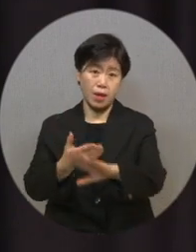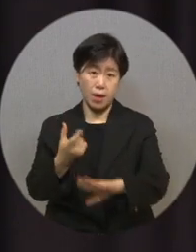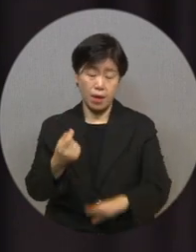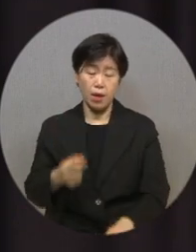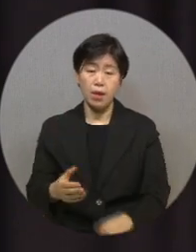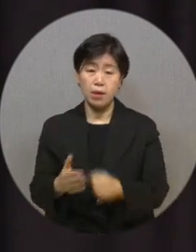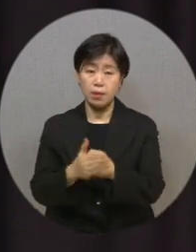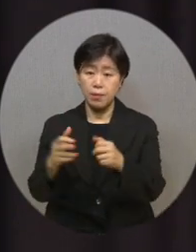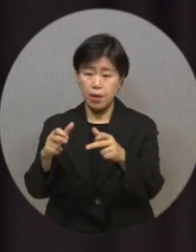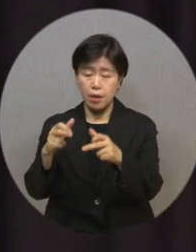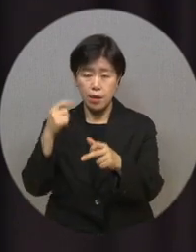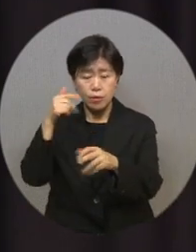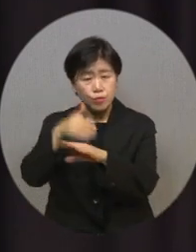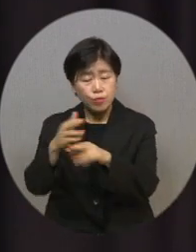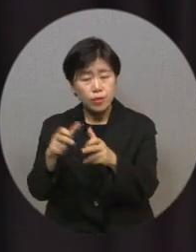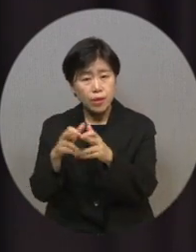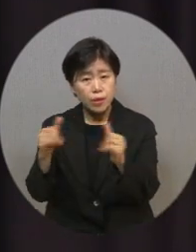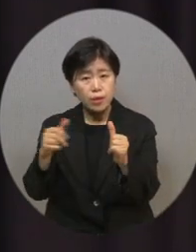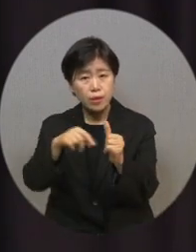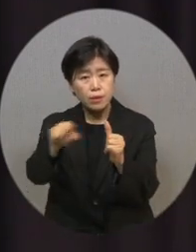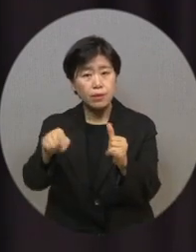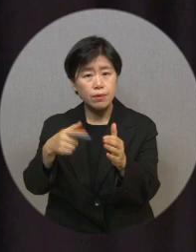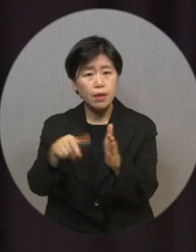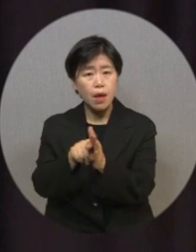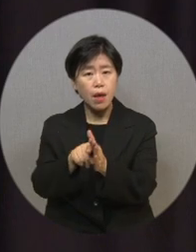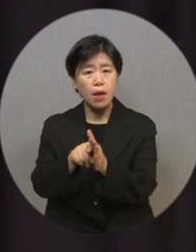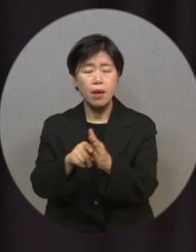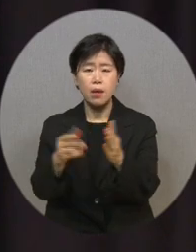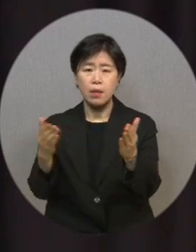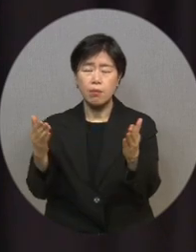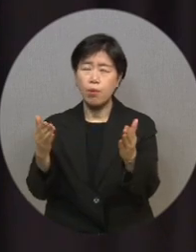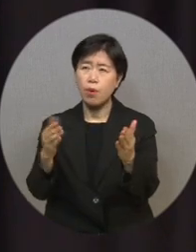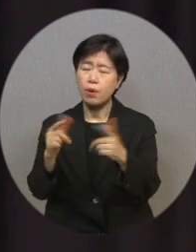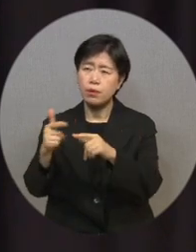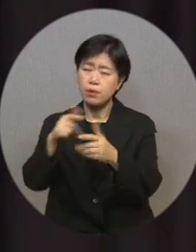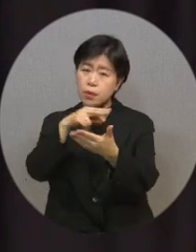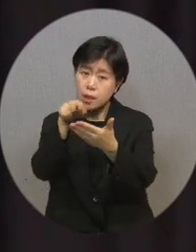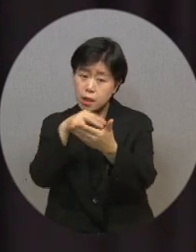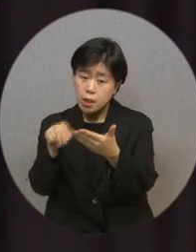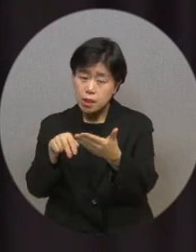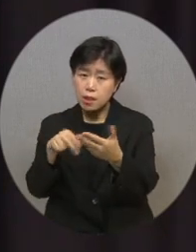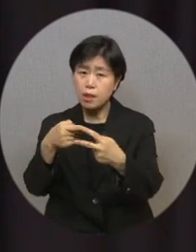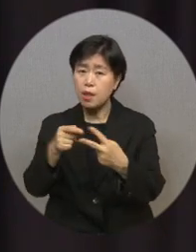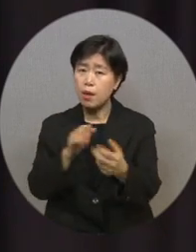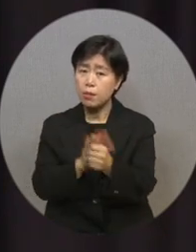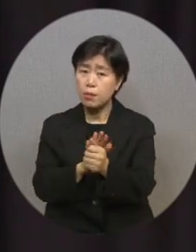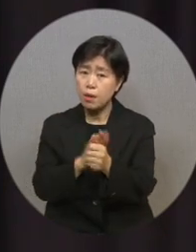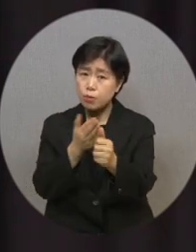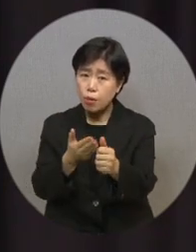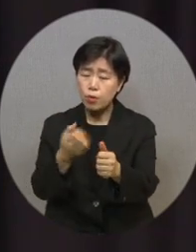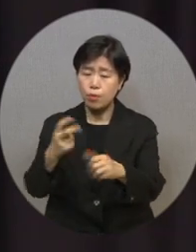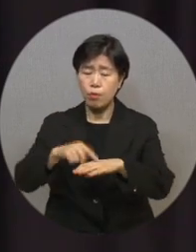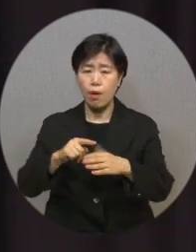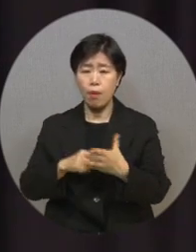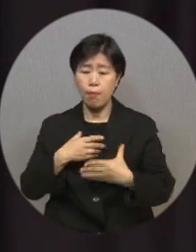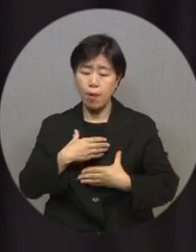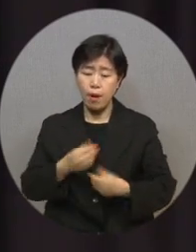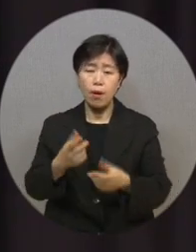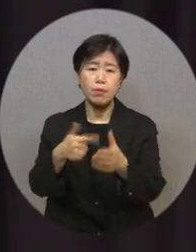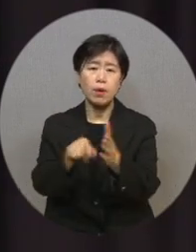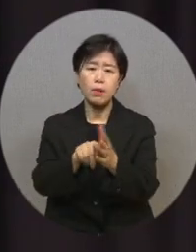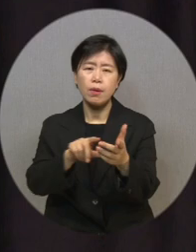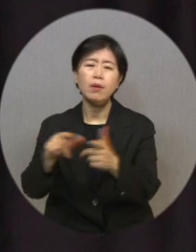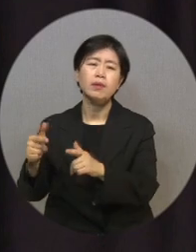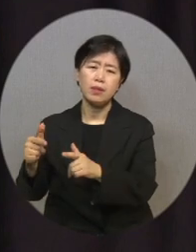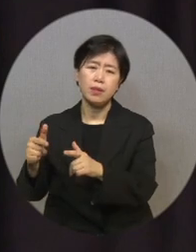그분이 조금 문예를 조금 더 돕는다던 아니면은 심리적인 부분을 지원한다 해서 고분에 특화된 직업